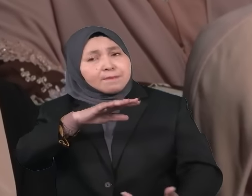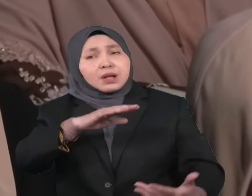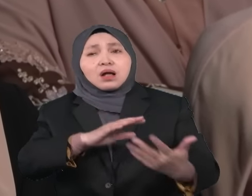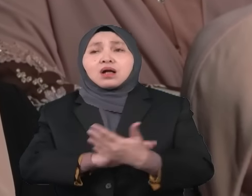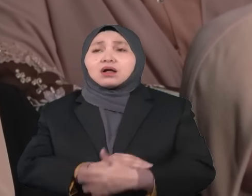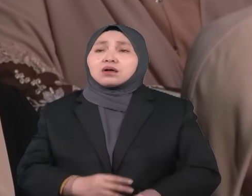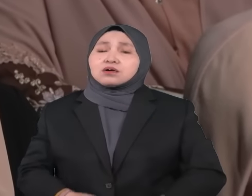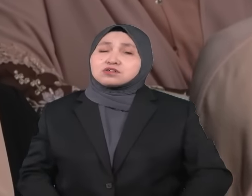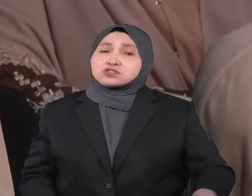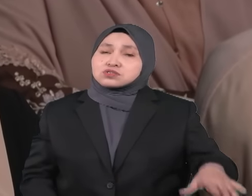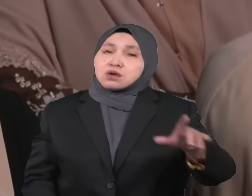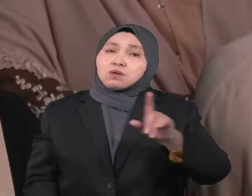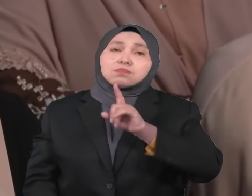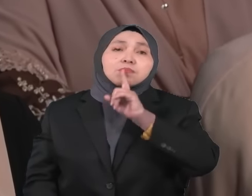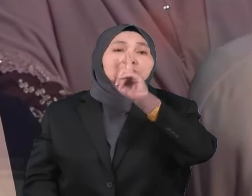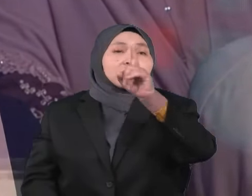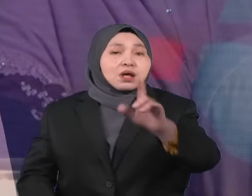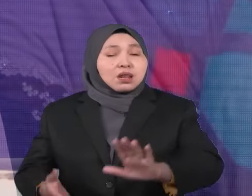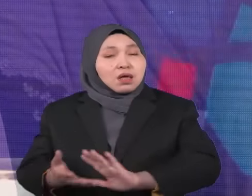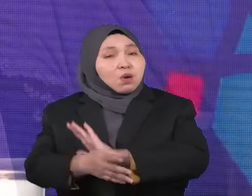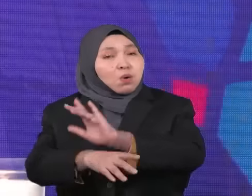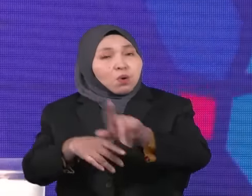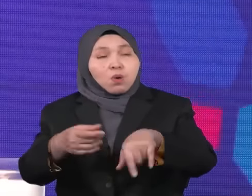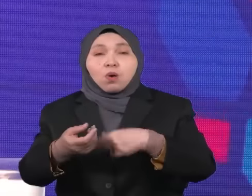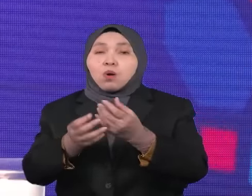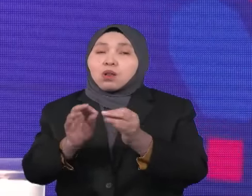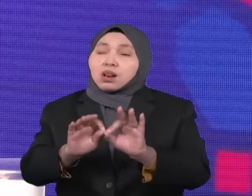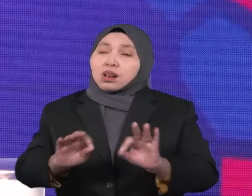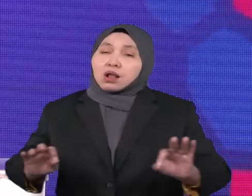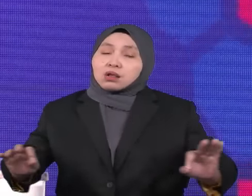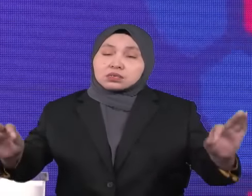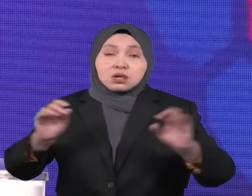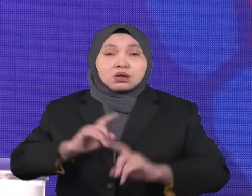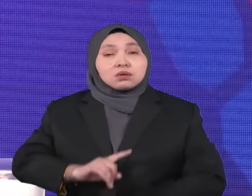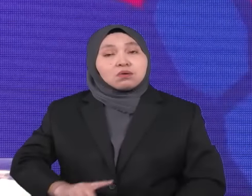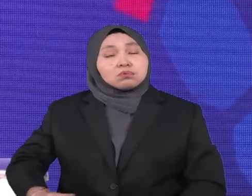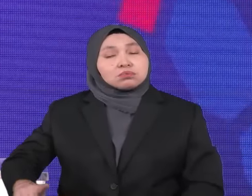النار. أيوة. صدق الله